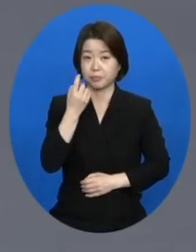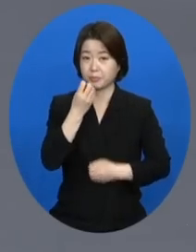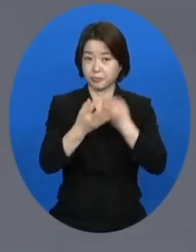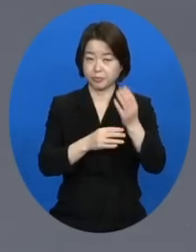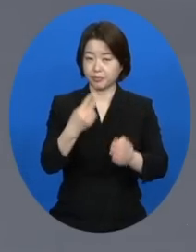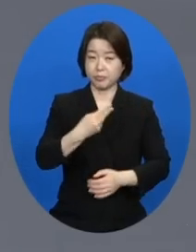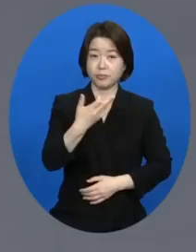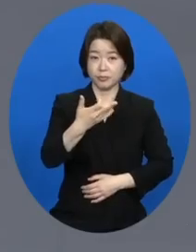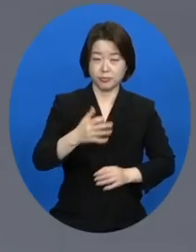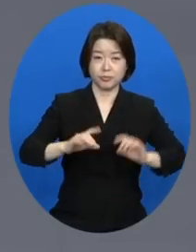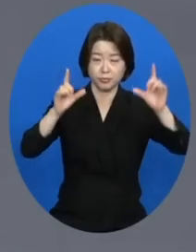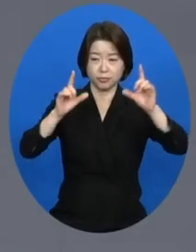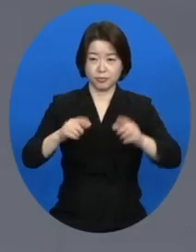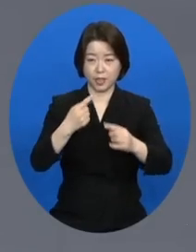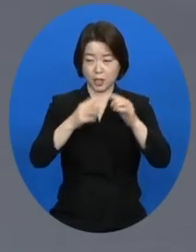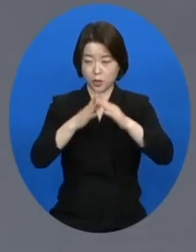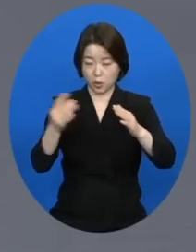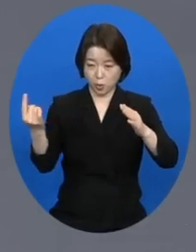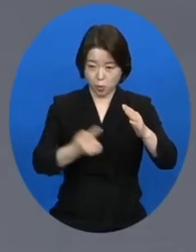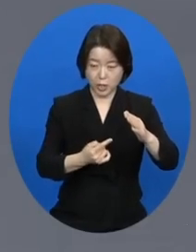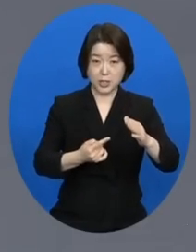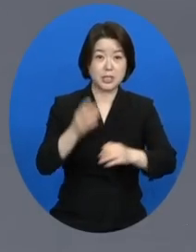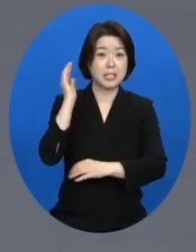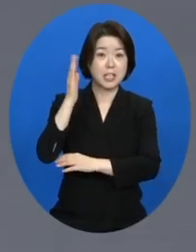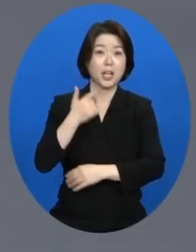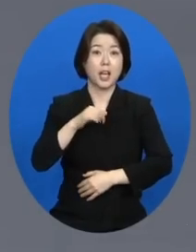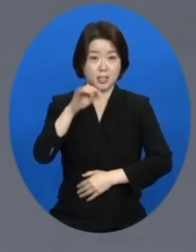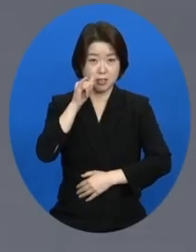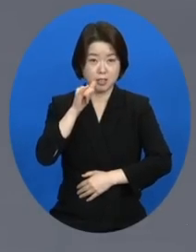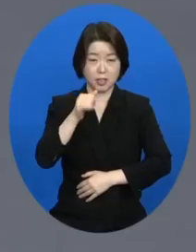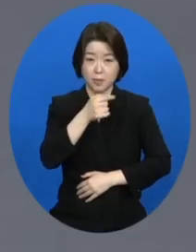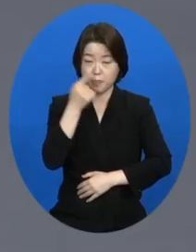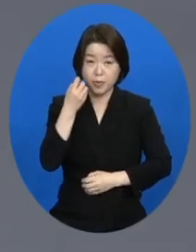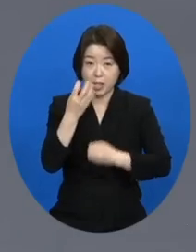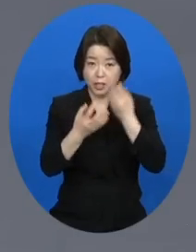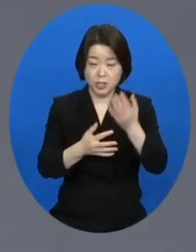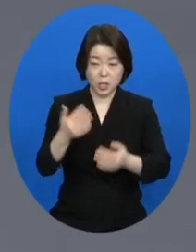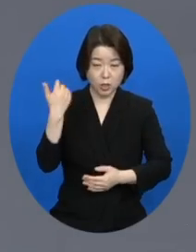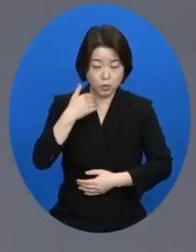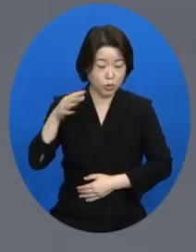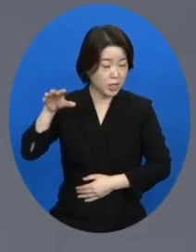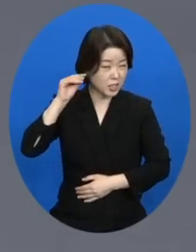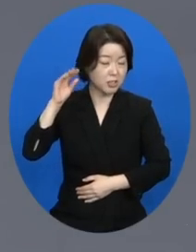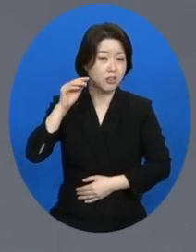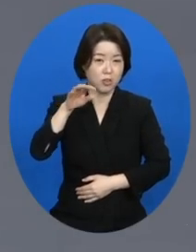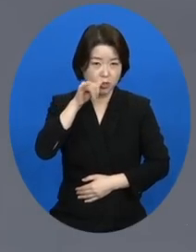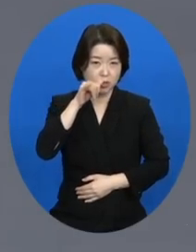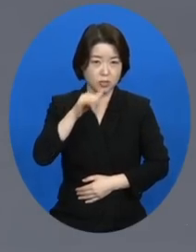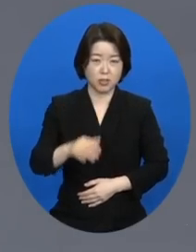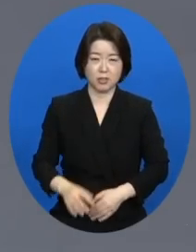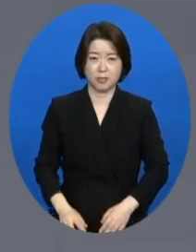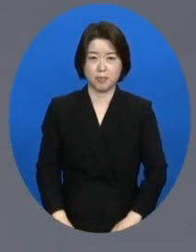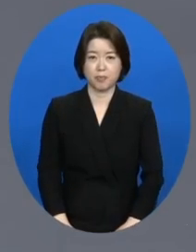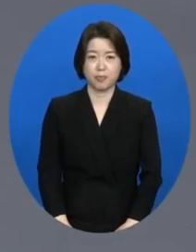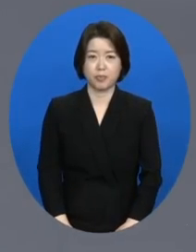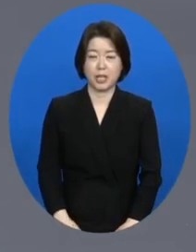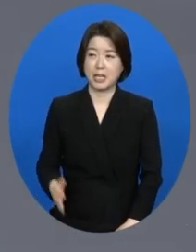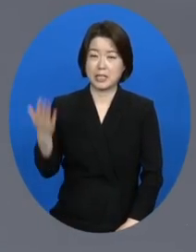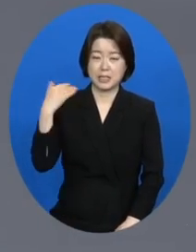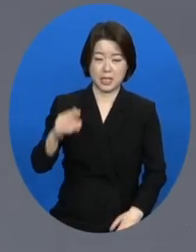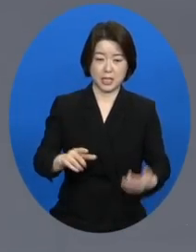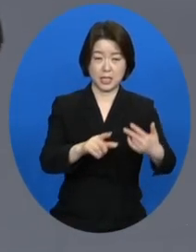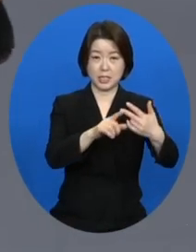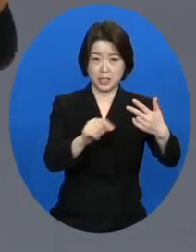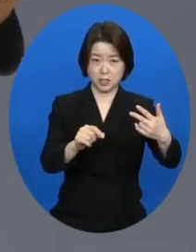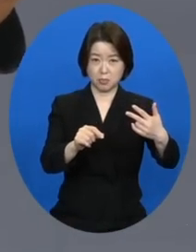2019년에 교회 방문했을 때 설교를 했었는데 그 간증을 누군가가 들으셨어요. 지난 7월 초에